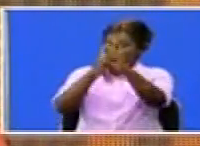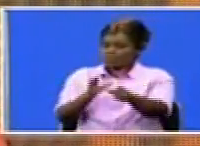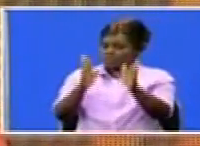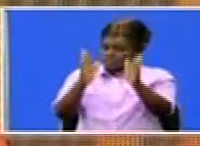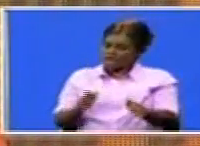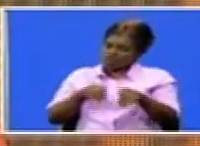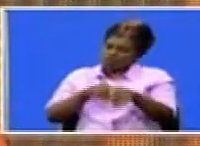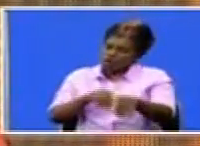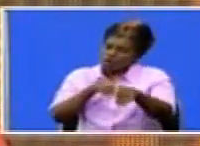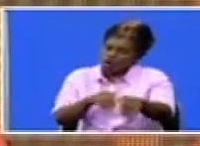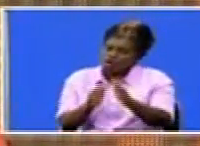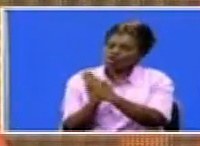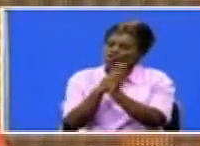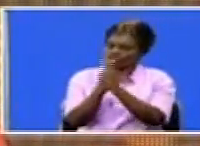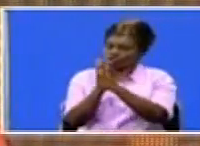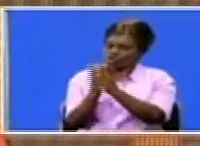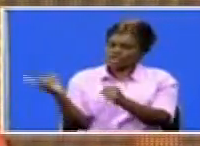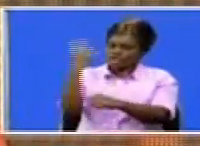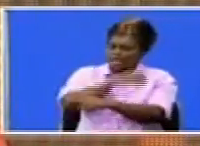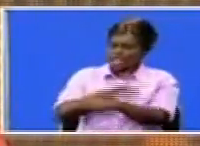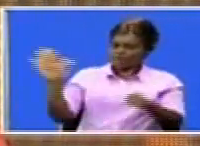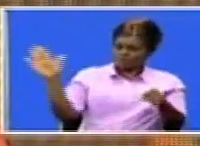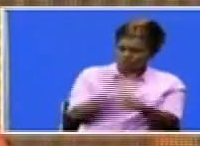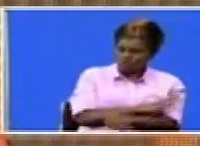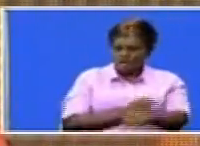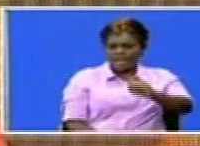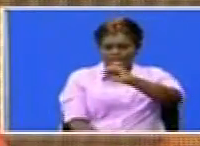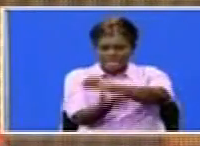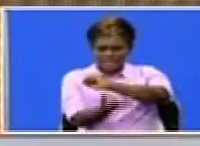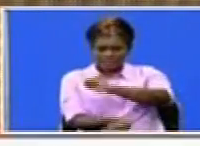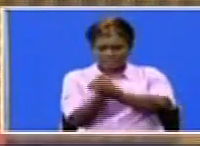amekuwa akifuatilia tukio hilo siku nzima na sasa anaarifu.